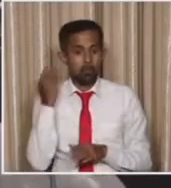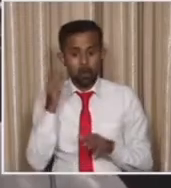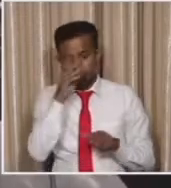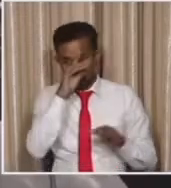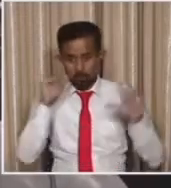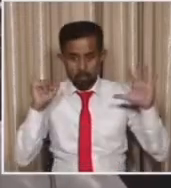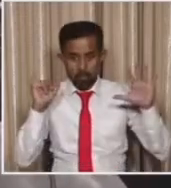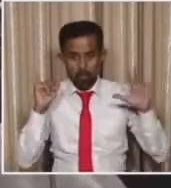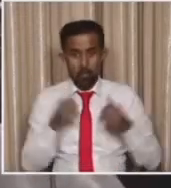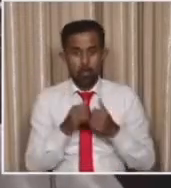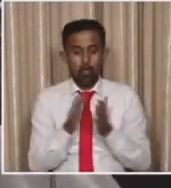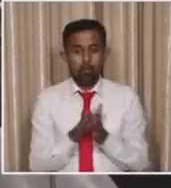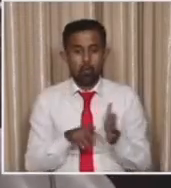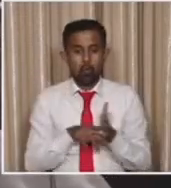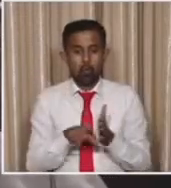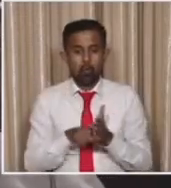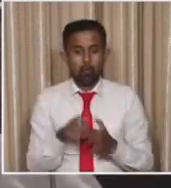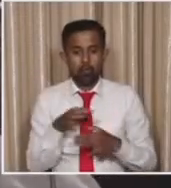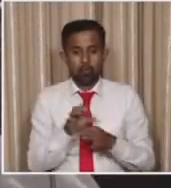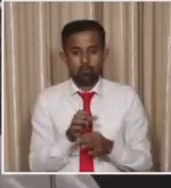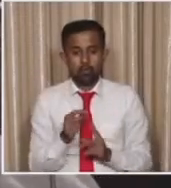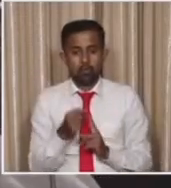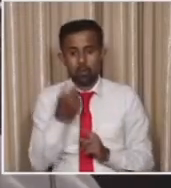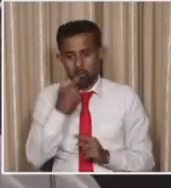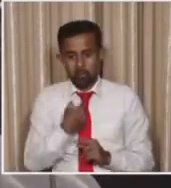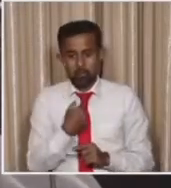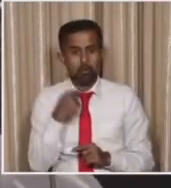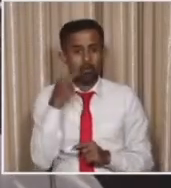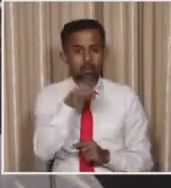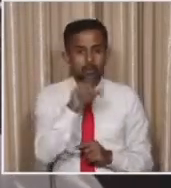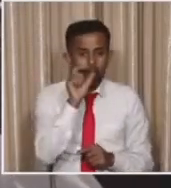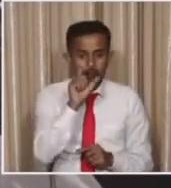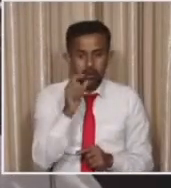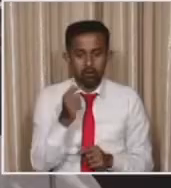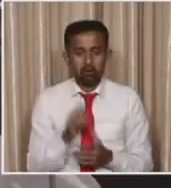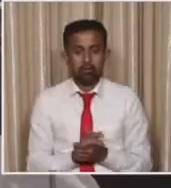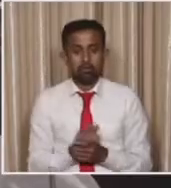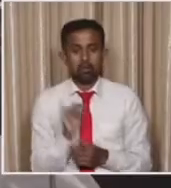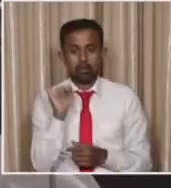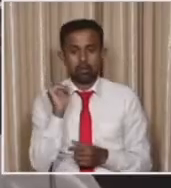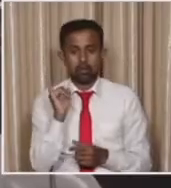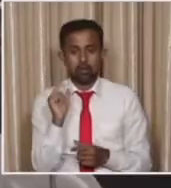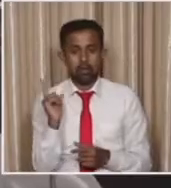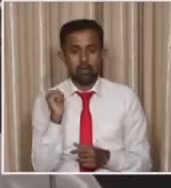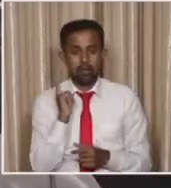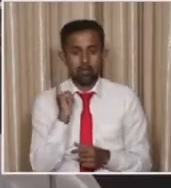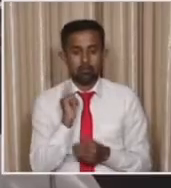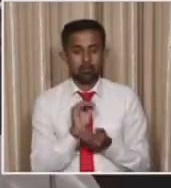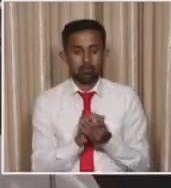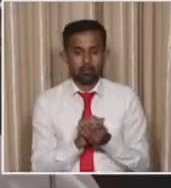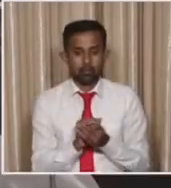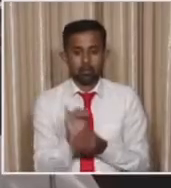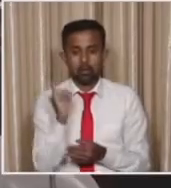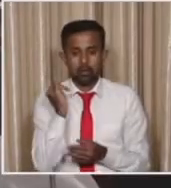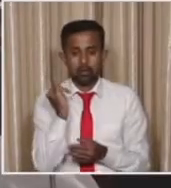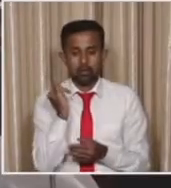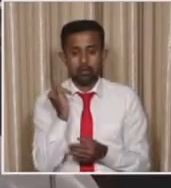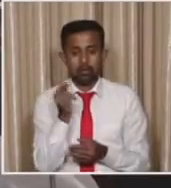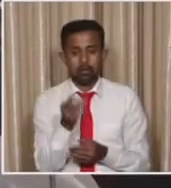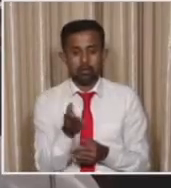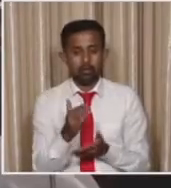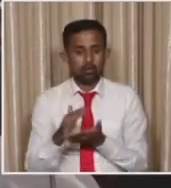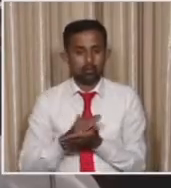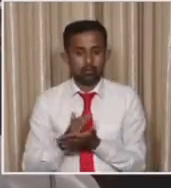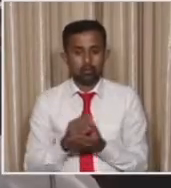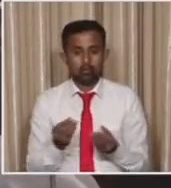mangge sieluma puravidya istana world pahuggaliko gya. Puravidya niladarin. Yudha muda awisaha raksa kancil niladarin. Nesa dah udah